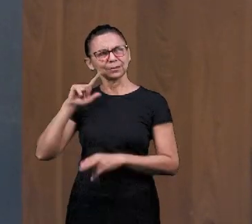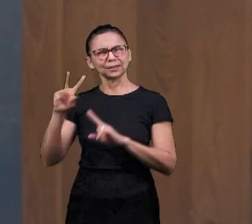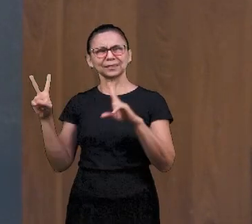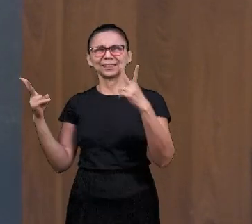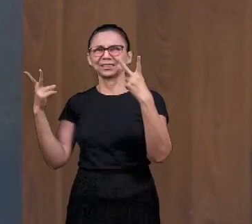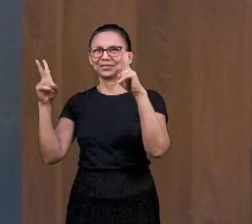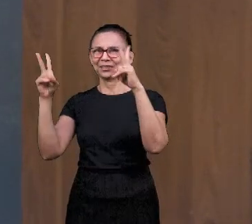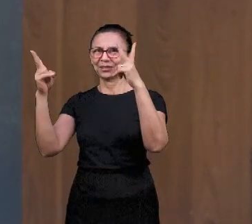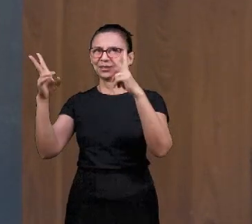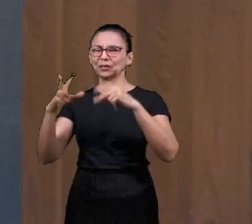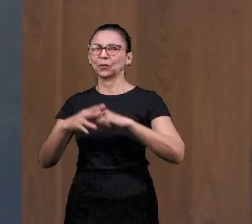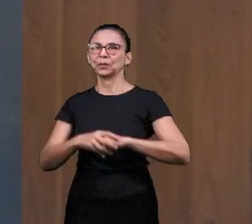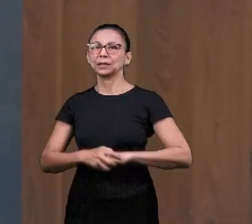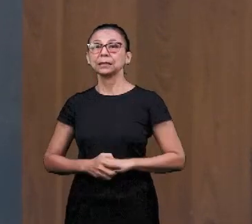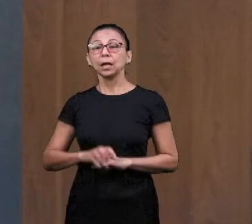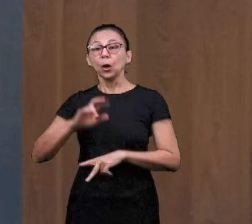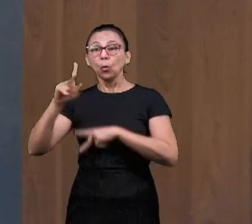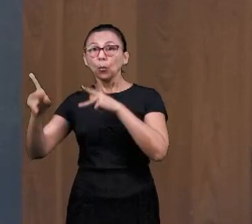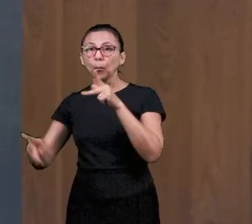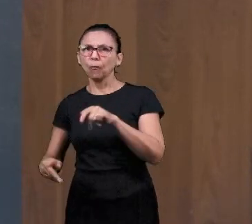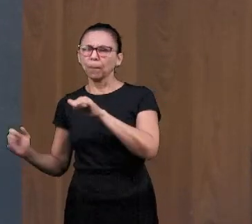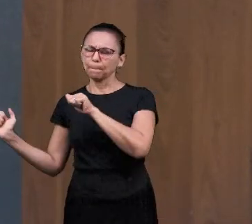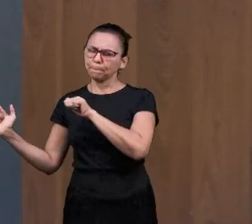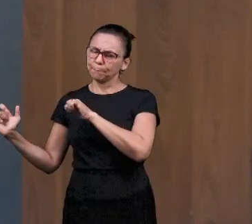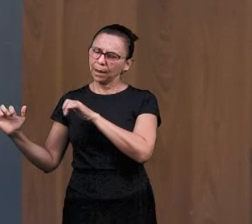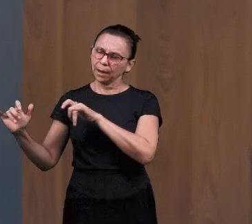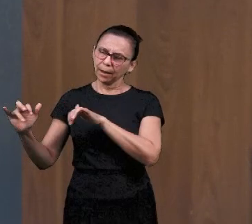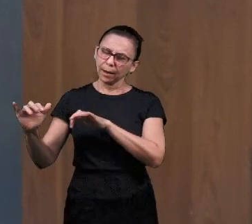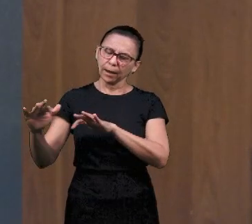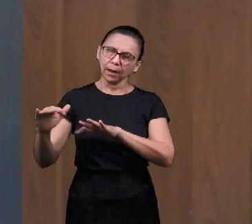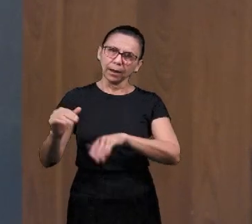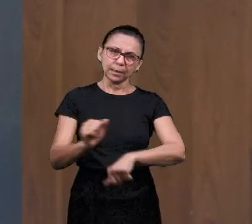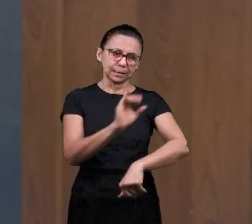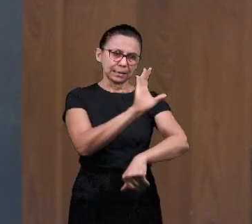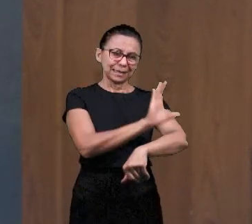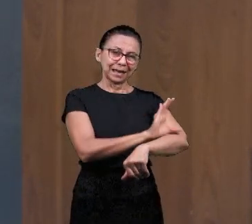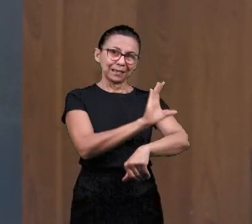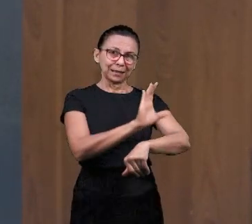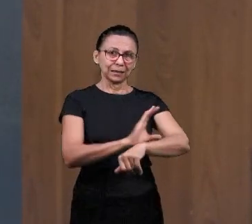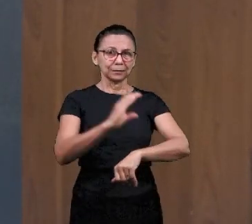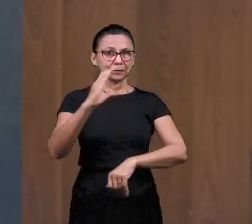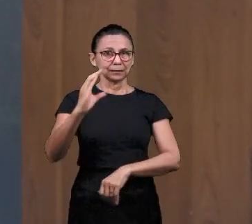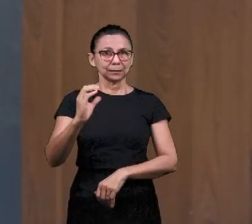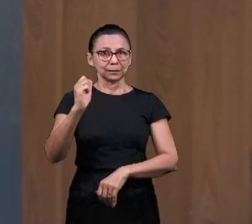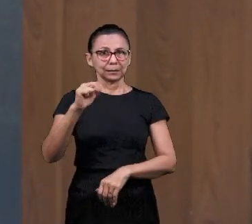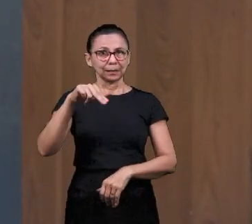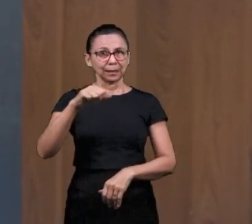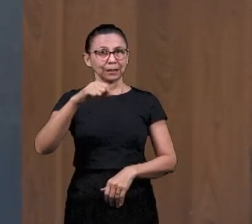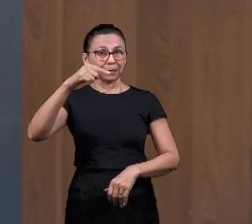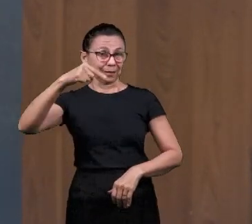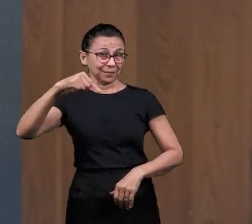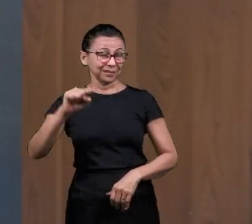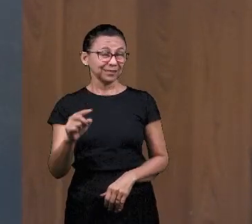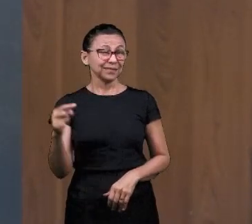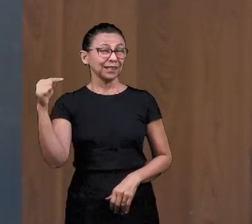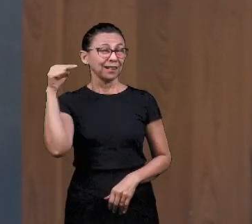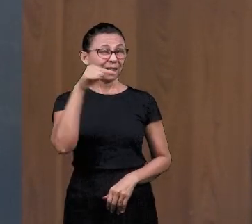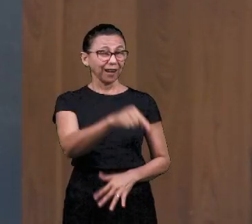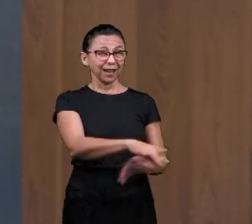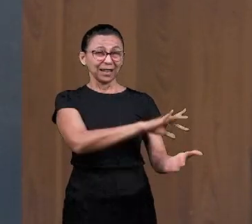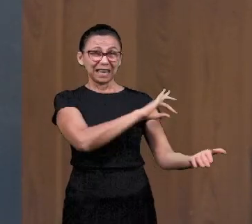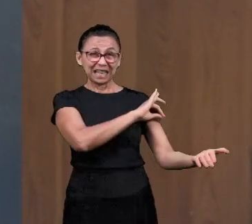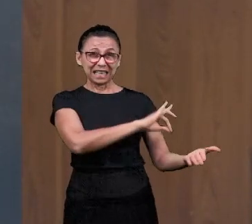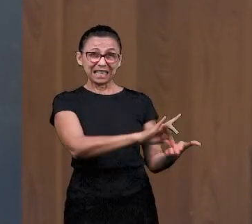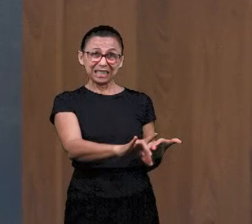la terre promise, le peuple d'Israël devait faire face à beaucoup d'ennemis. Mais après la mort de Josué, il